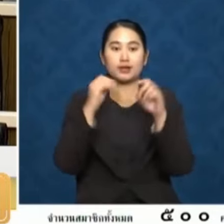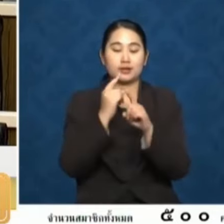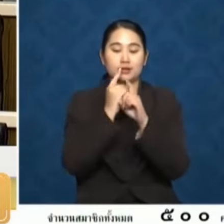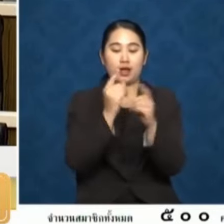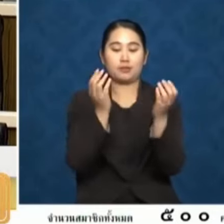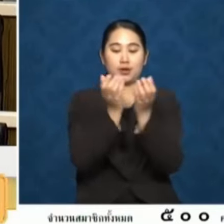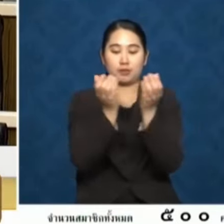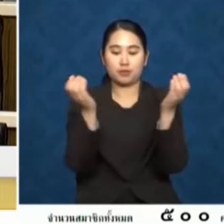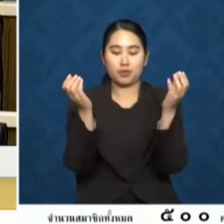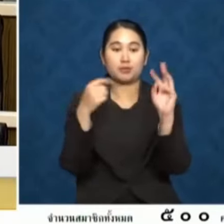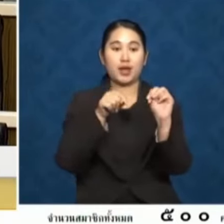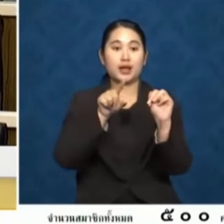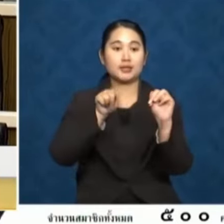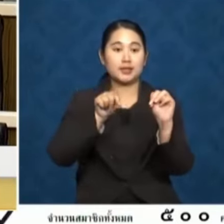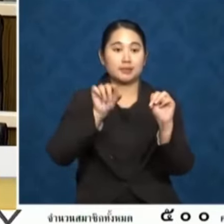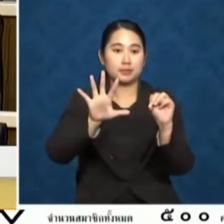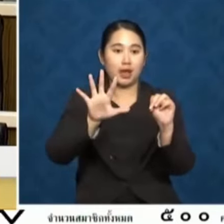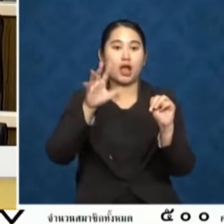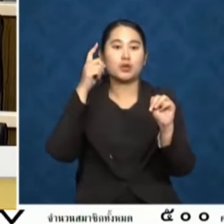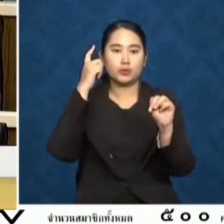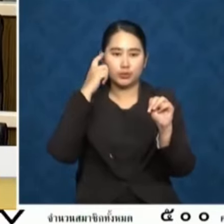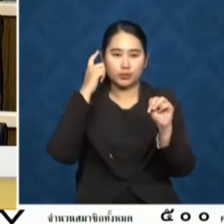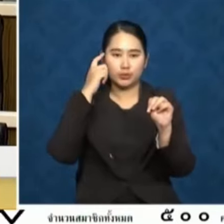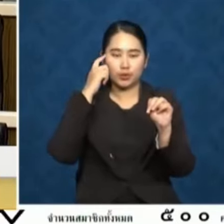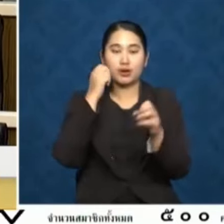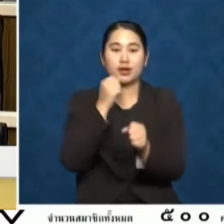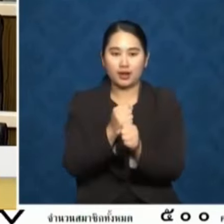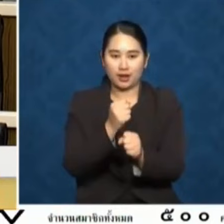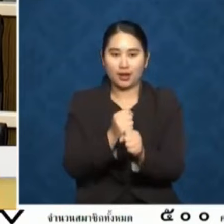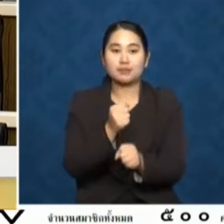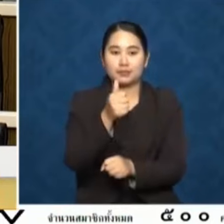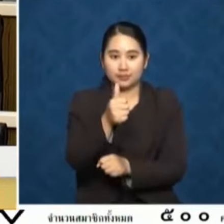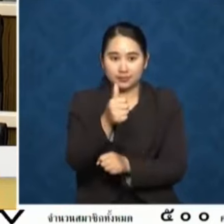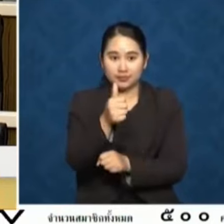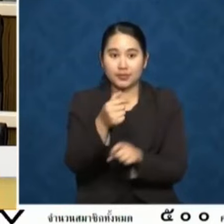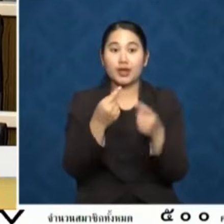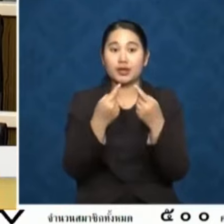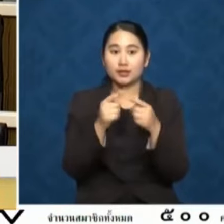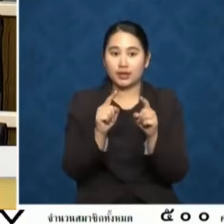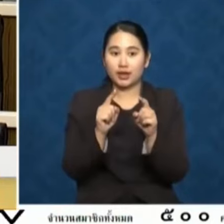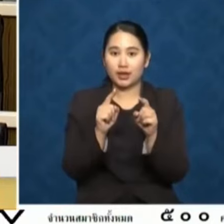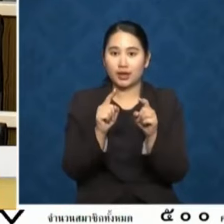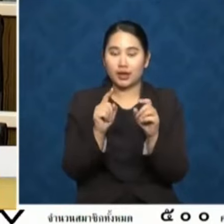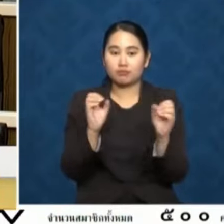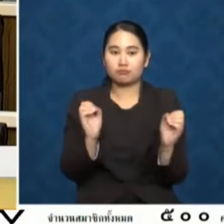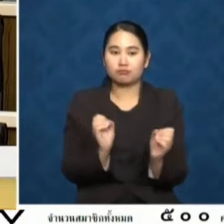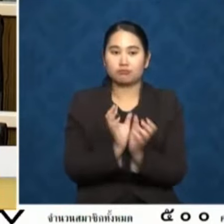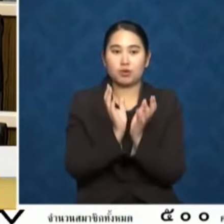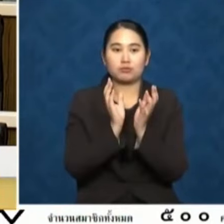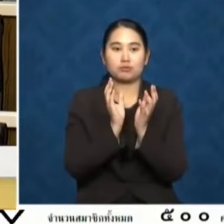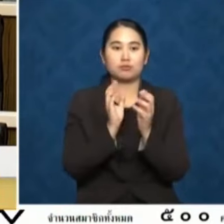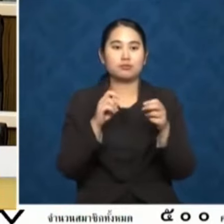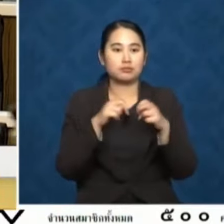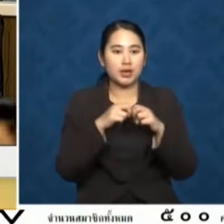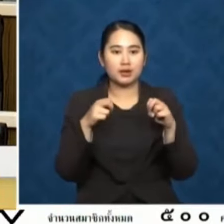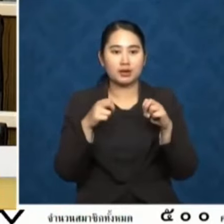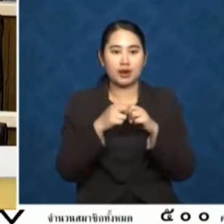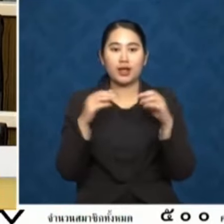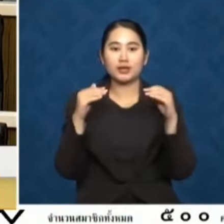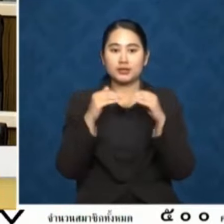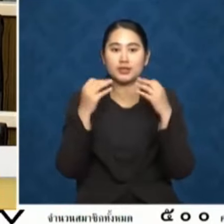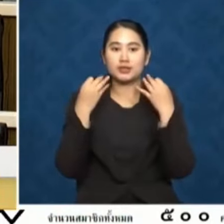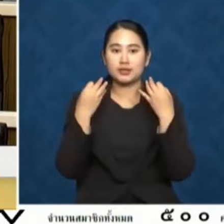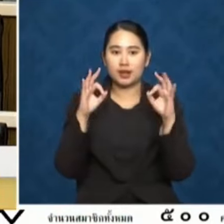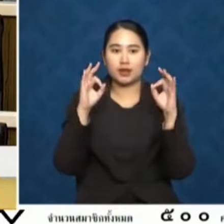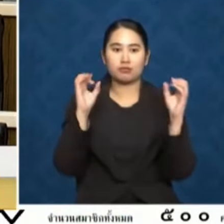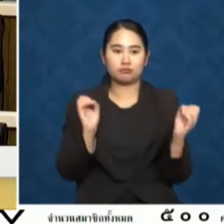ญมาตรา25ก็รู้อยู่ว่าสามารถทำได้แต่ต้องไม่กระทบกับความมั่นคงและละเมิดสิทธิเสรีภา